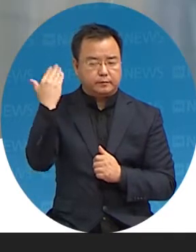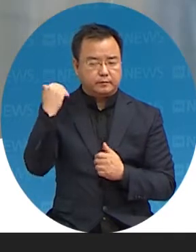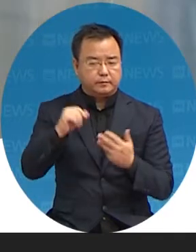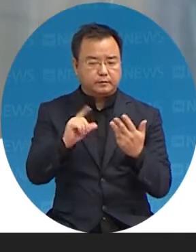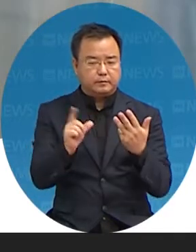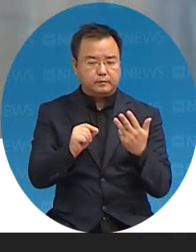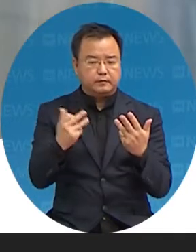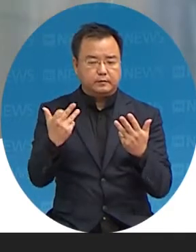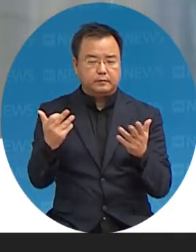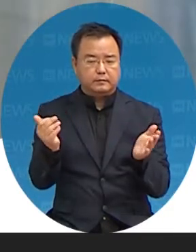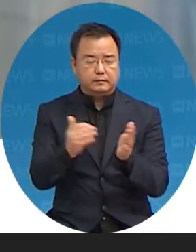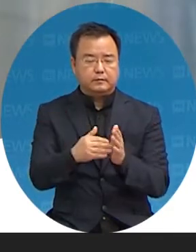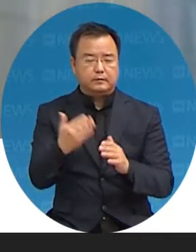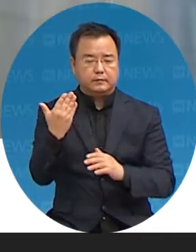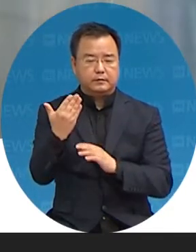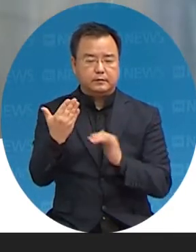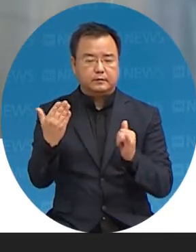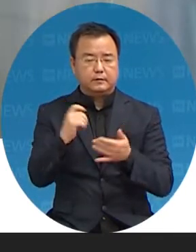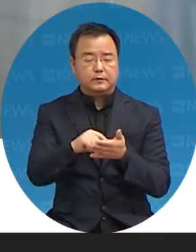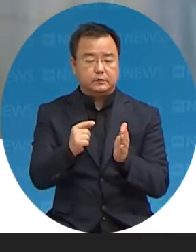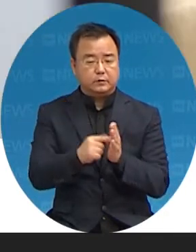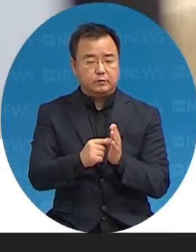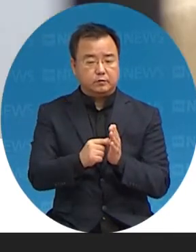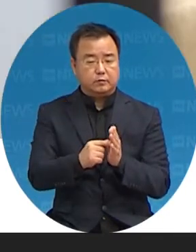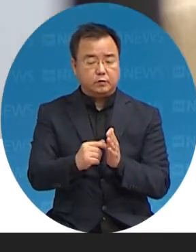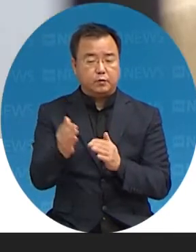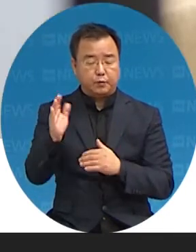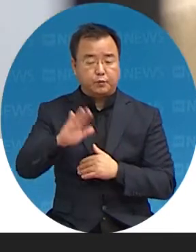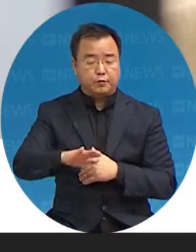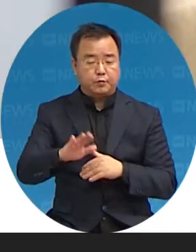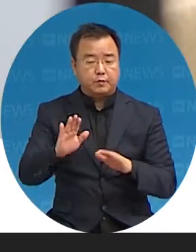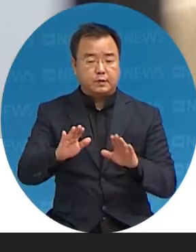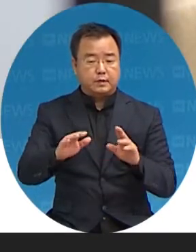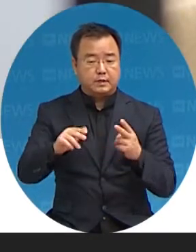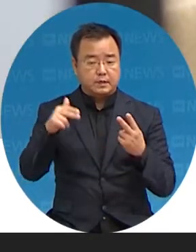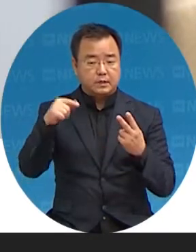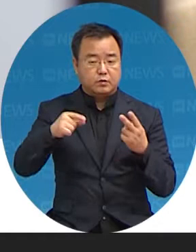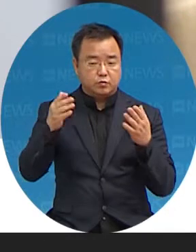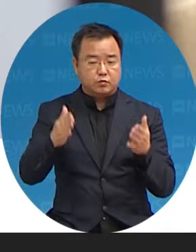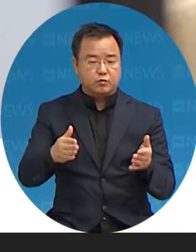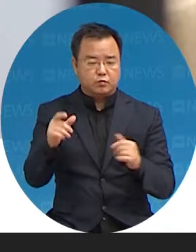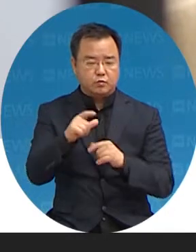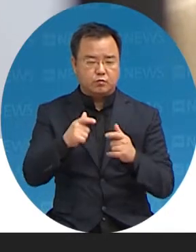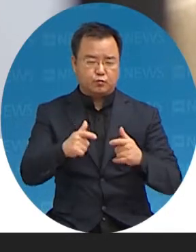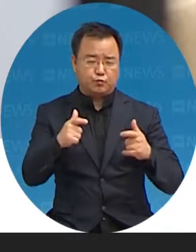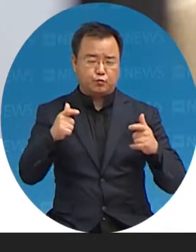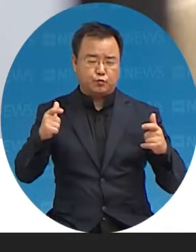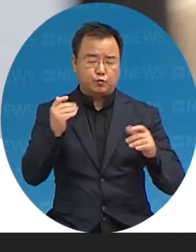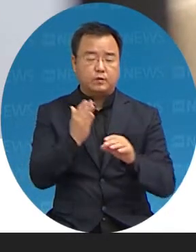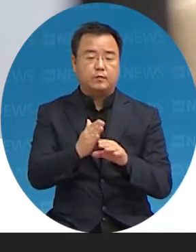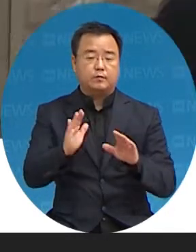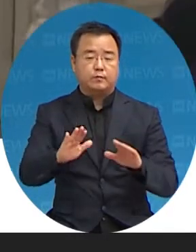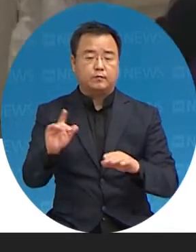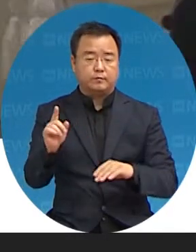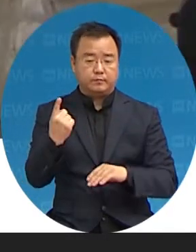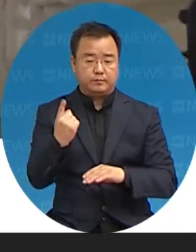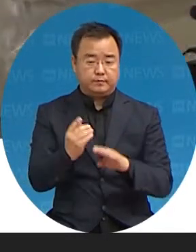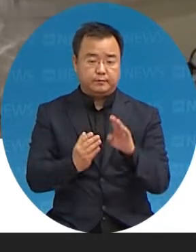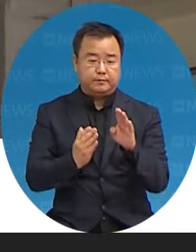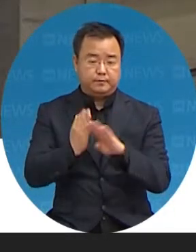하더라도 9명으로 한자리에 주셨거든요 그런데 지난 2주 동안 급격하게 늘어나면서 오늘 100명을